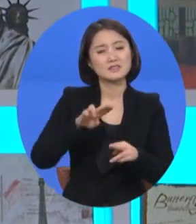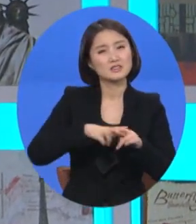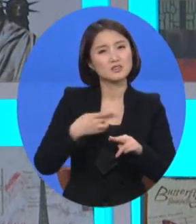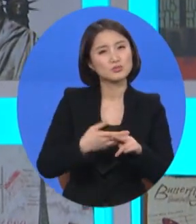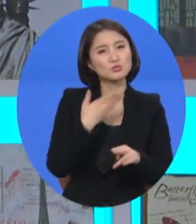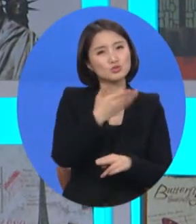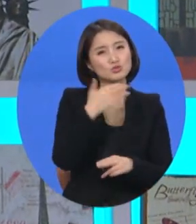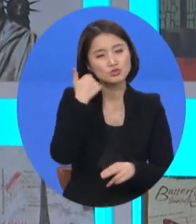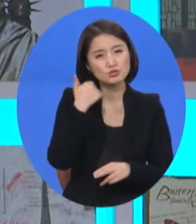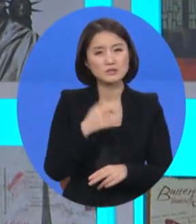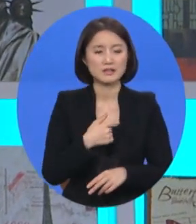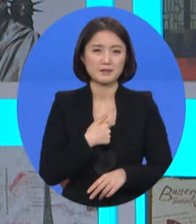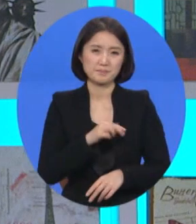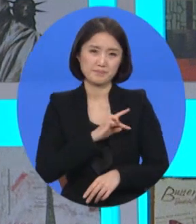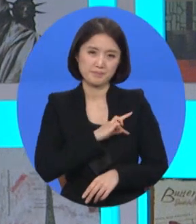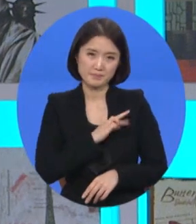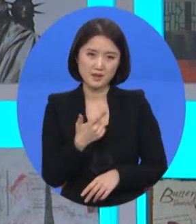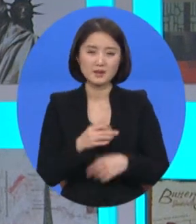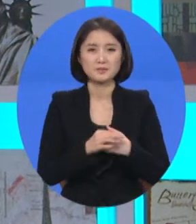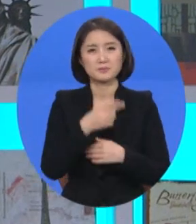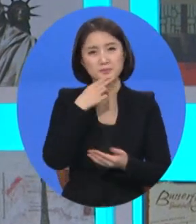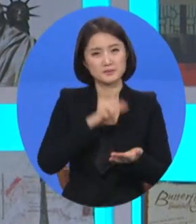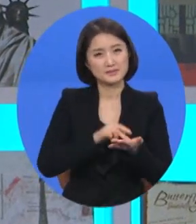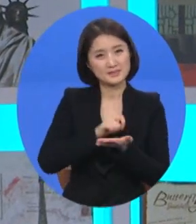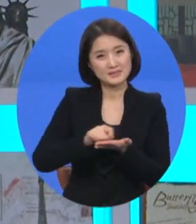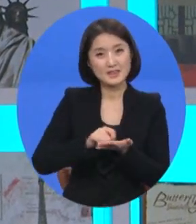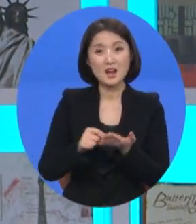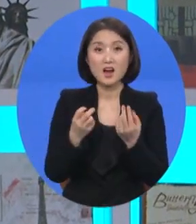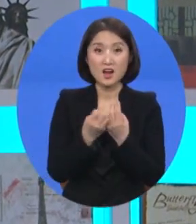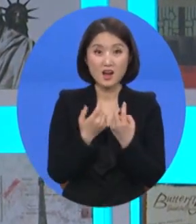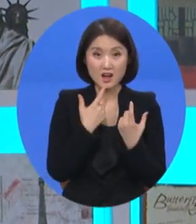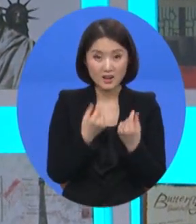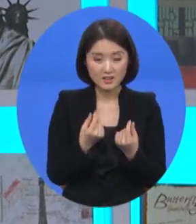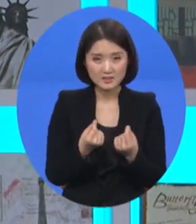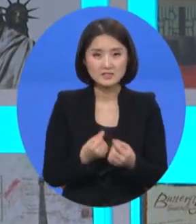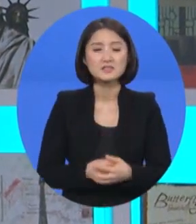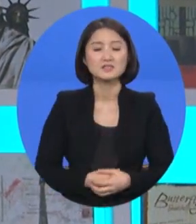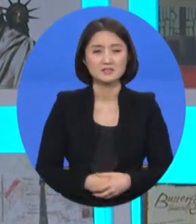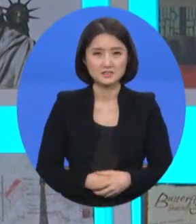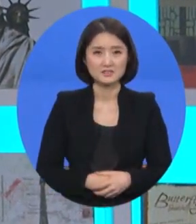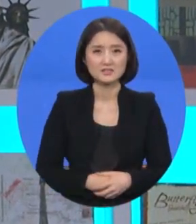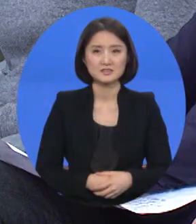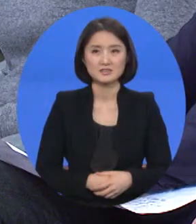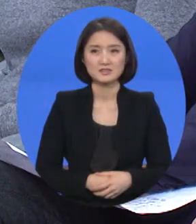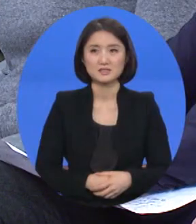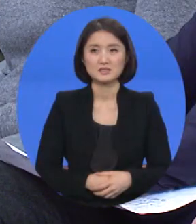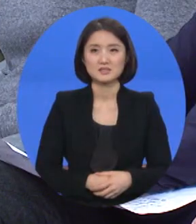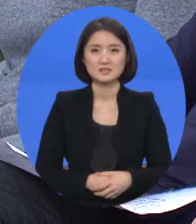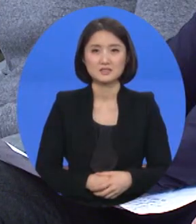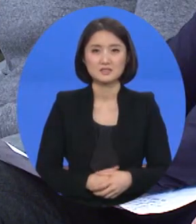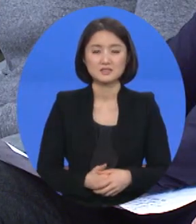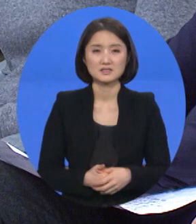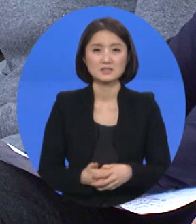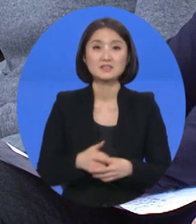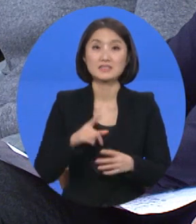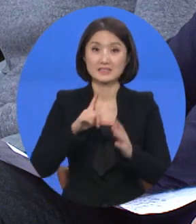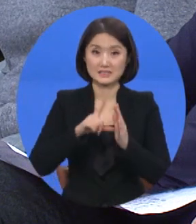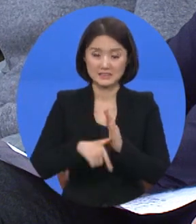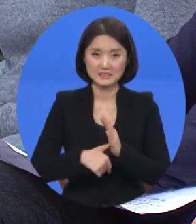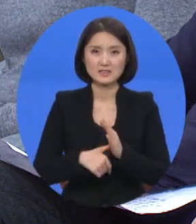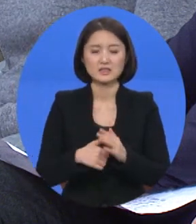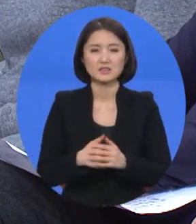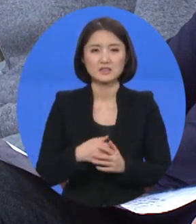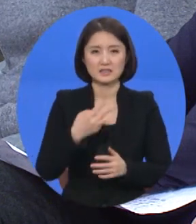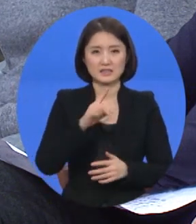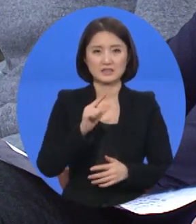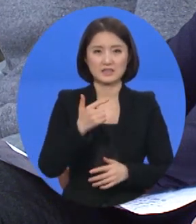알아야 절 모르고 시작할 수는 없는 노릇 아닙니까 그래서 명암 까지 넣습니다 그쵸 아닌게 아니라 단원 더 이 그림을 그려놓고